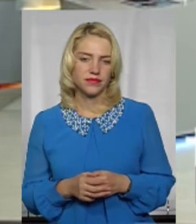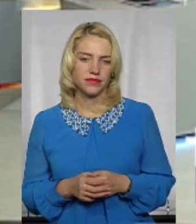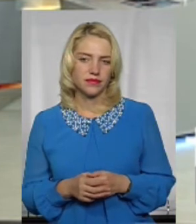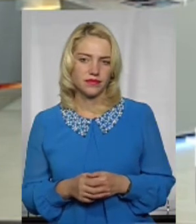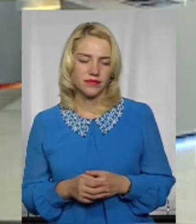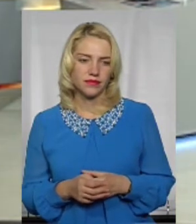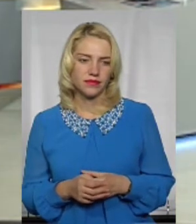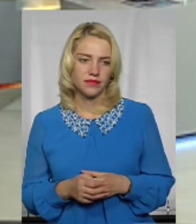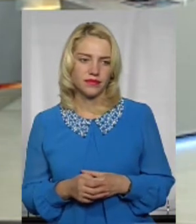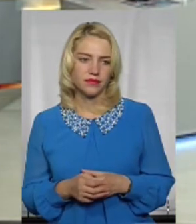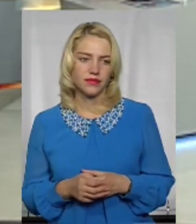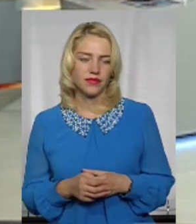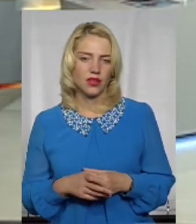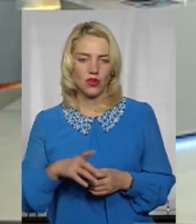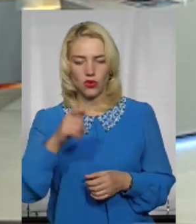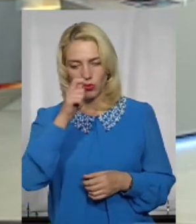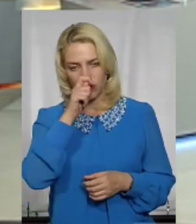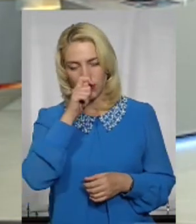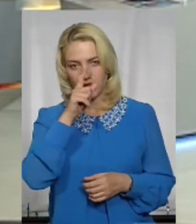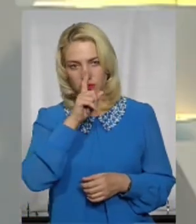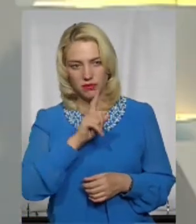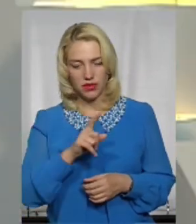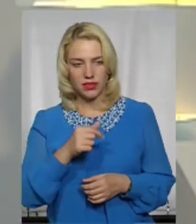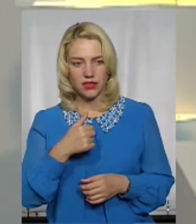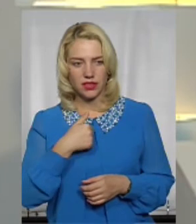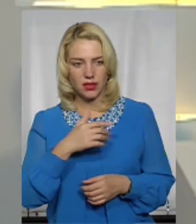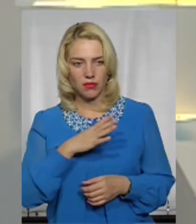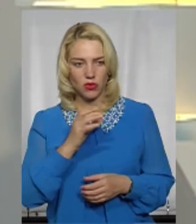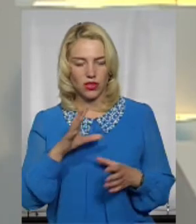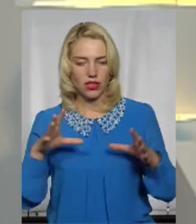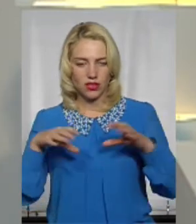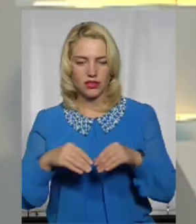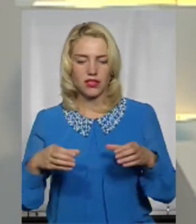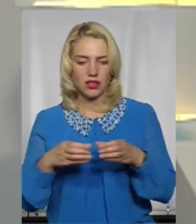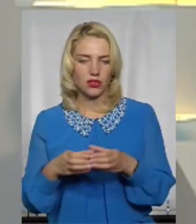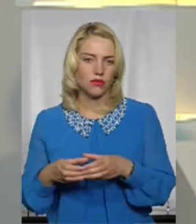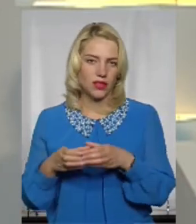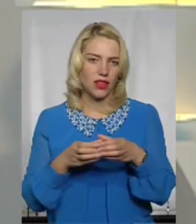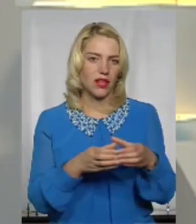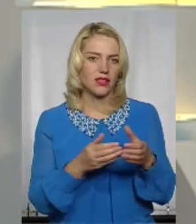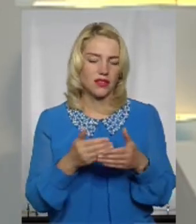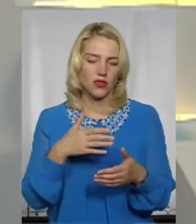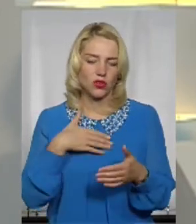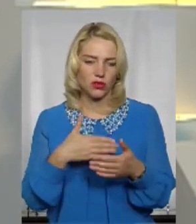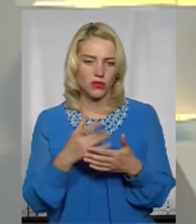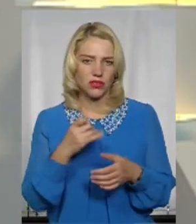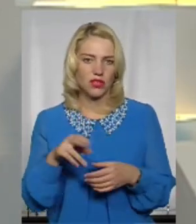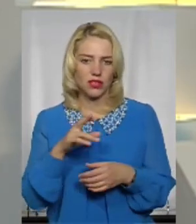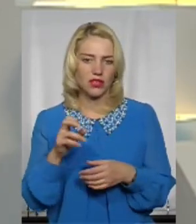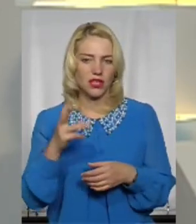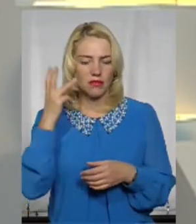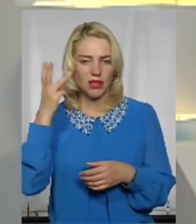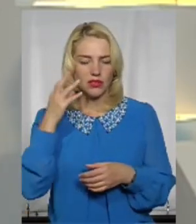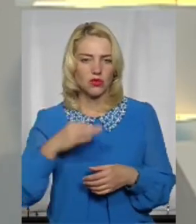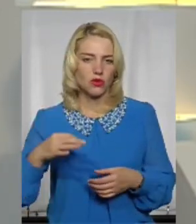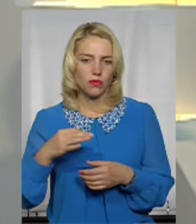запитання. В квітні місяці я якраз була із складом делегації від громадської ради Хмельницької області,